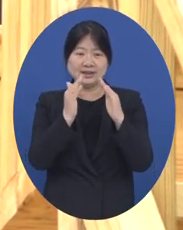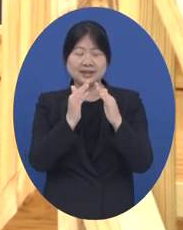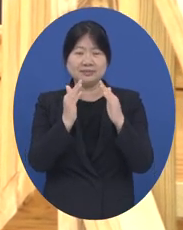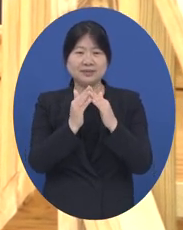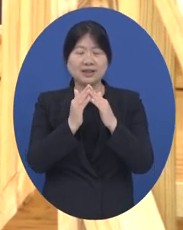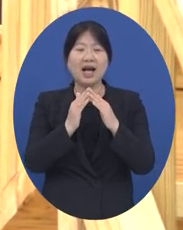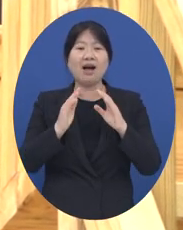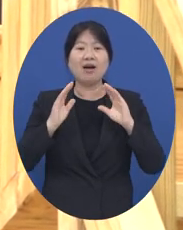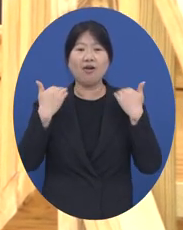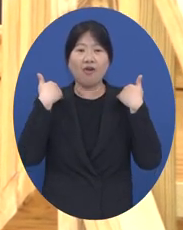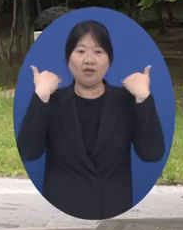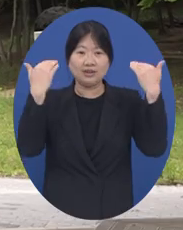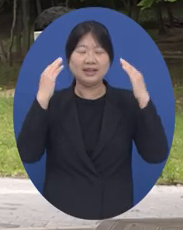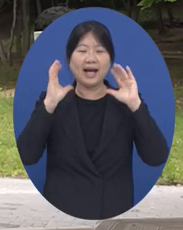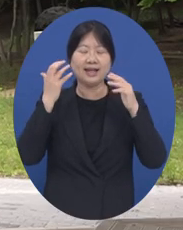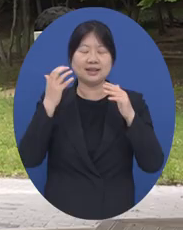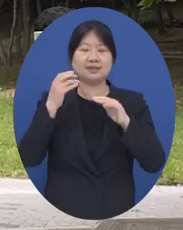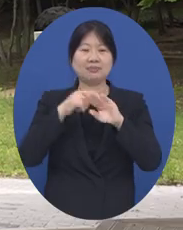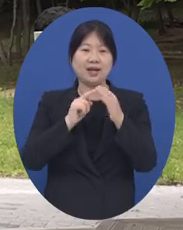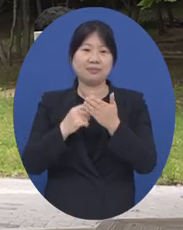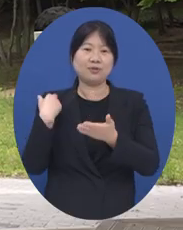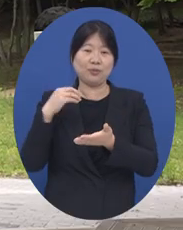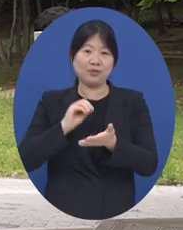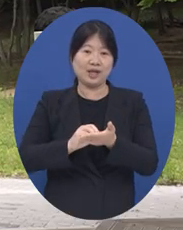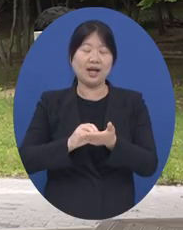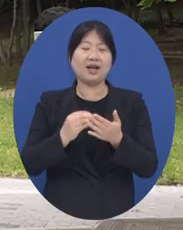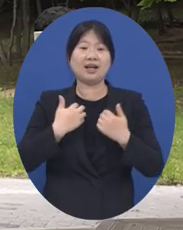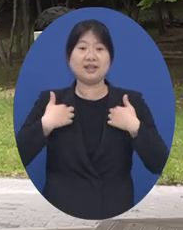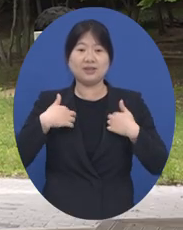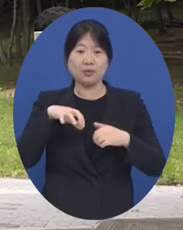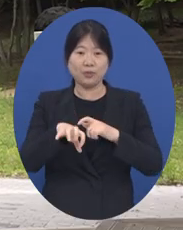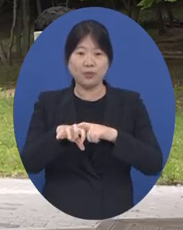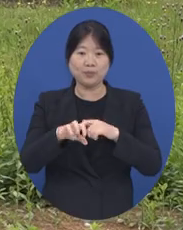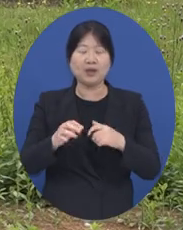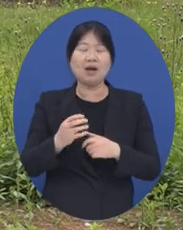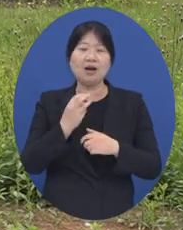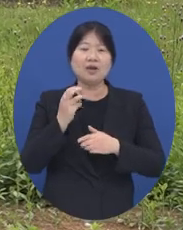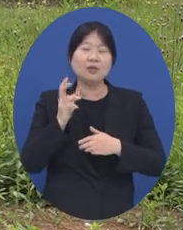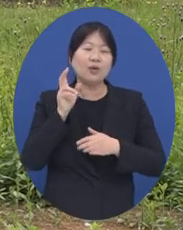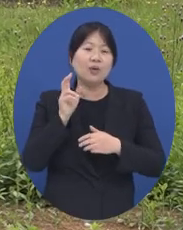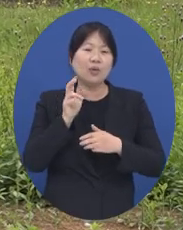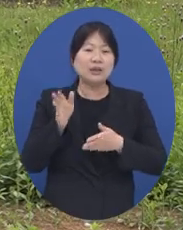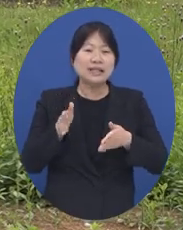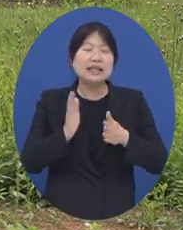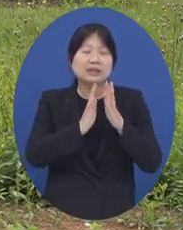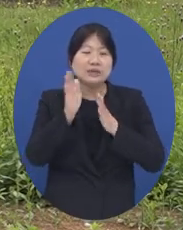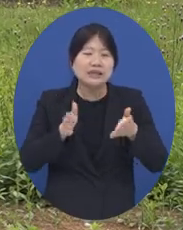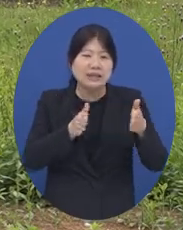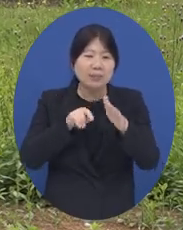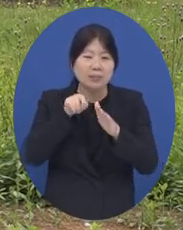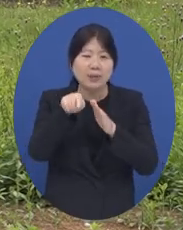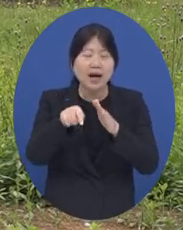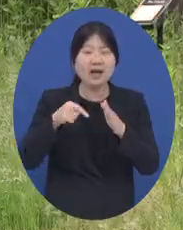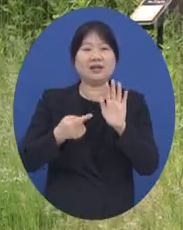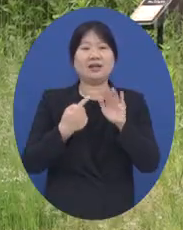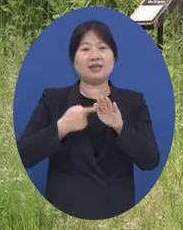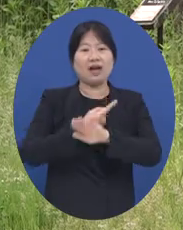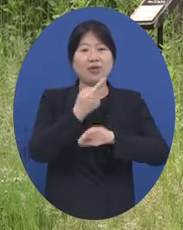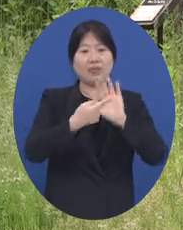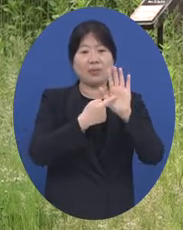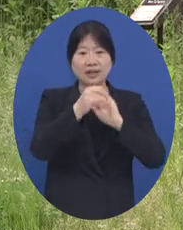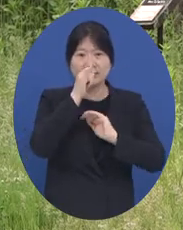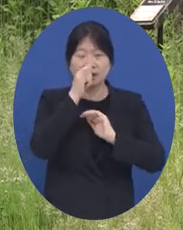힐링 공간 입니다 숲속 오솔길을 따라 선 야외 전시관 이 마련됐습니다 발길 닿는 곳마다 세계